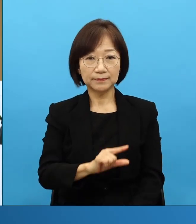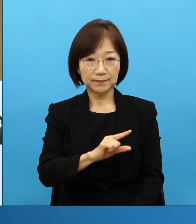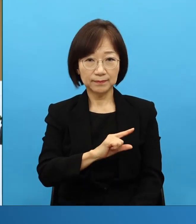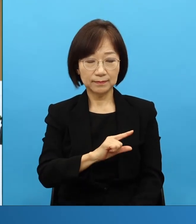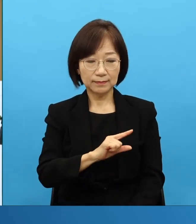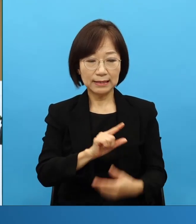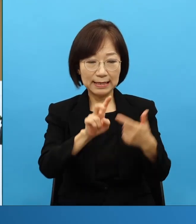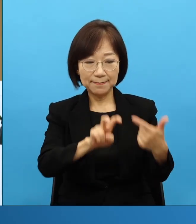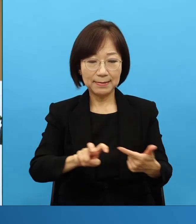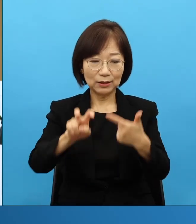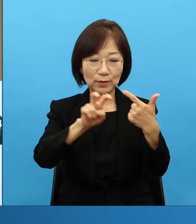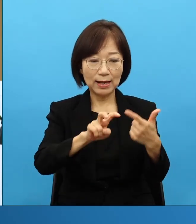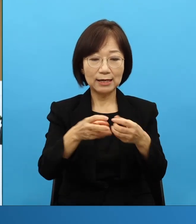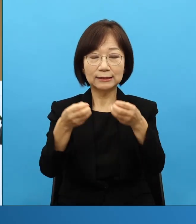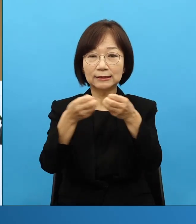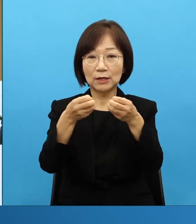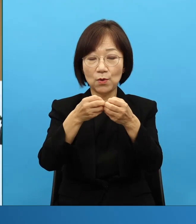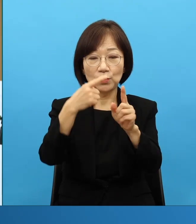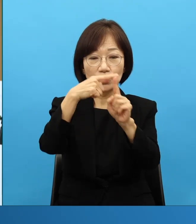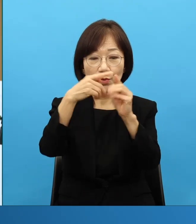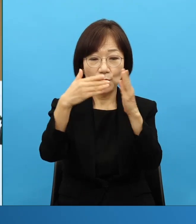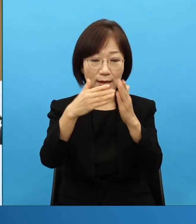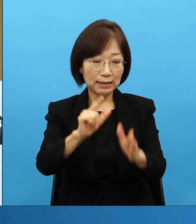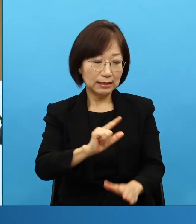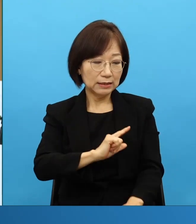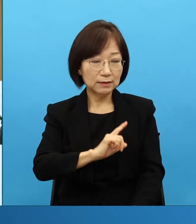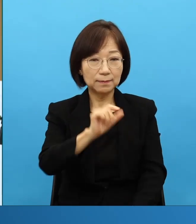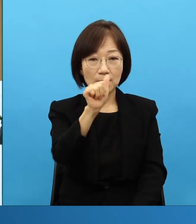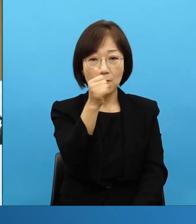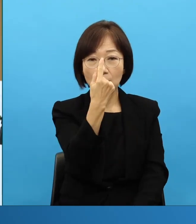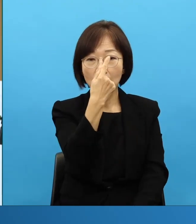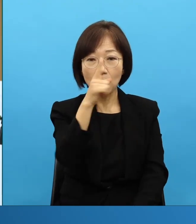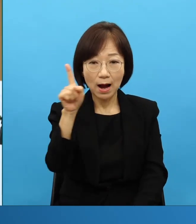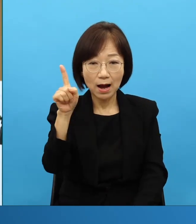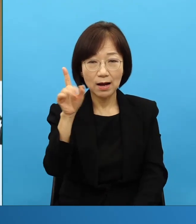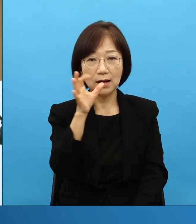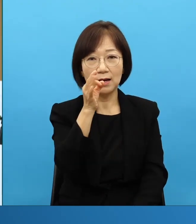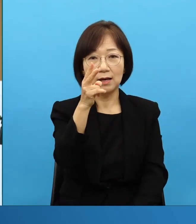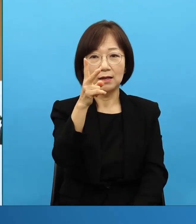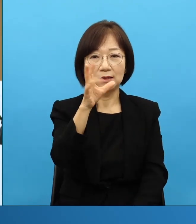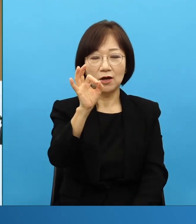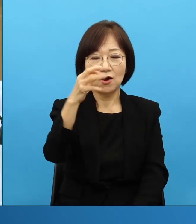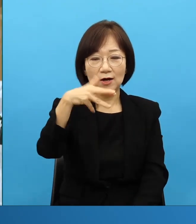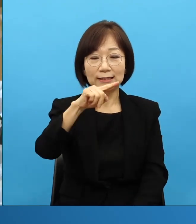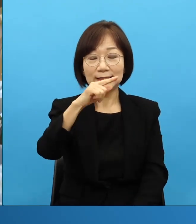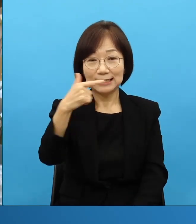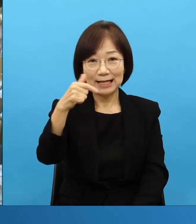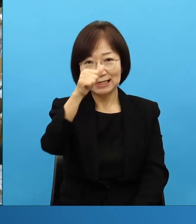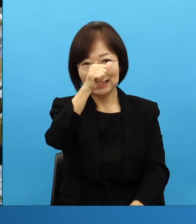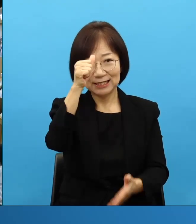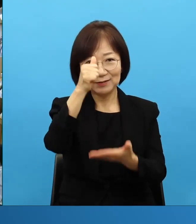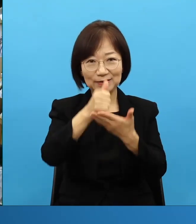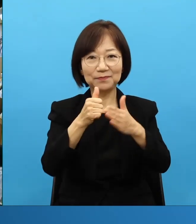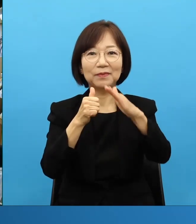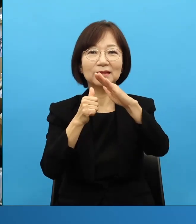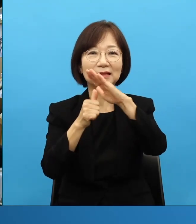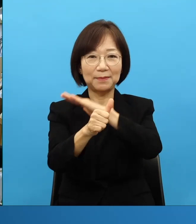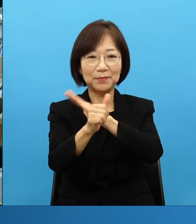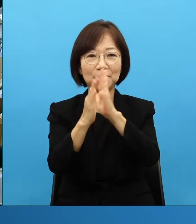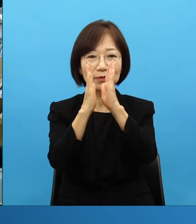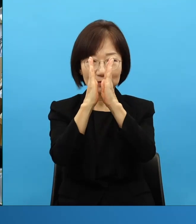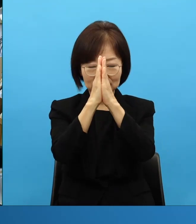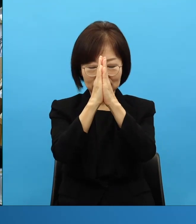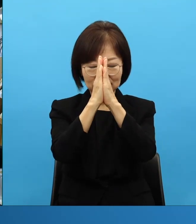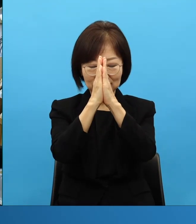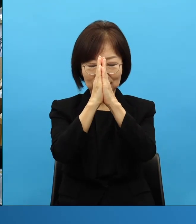이마누엘 창원교회 화영창 장로님 예배를 위해서 대표 기도하시겠습니다. Elder Hwa-young Chang from Emmanuel Changwon Church will come and pray for the worship.